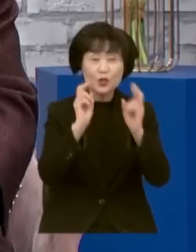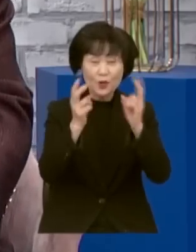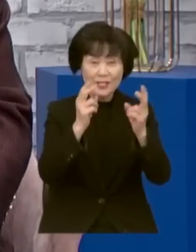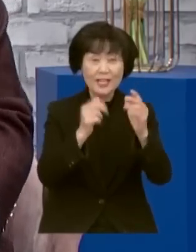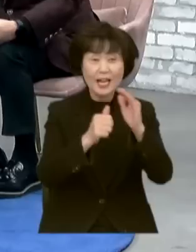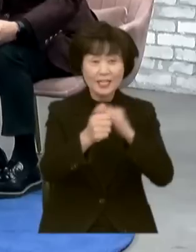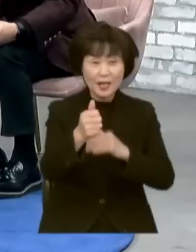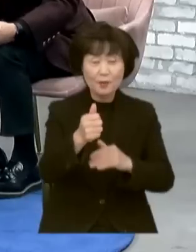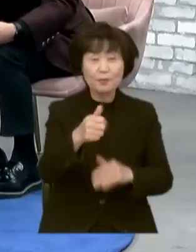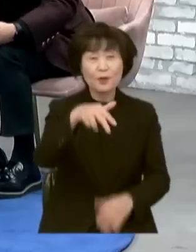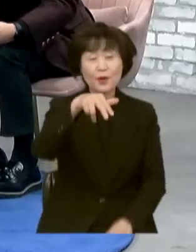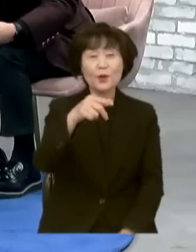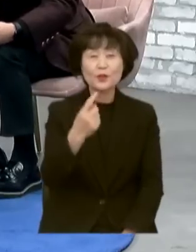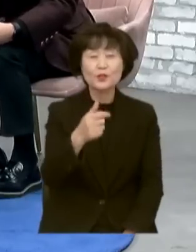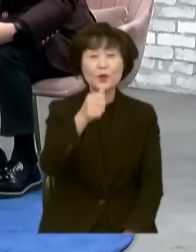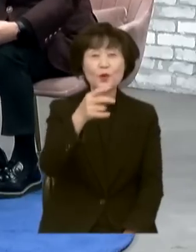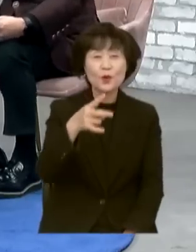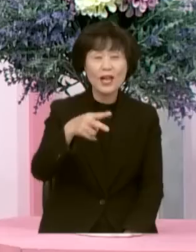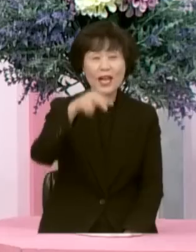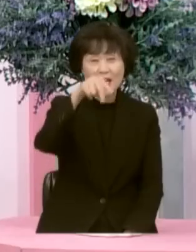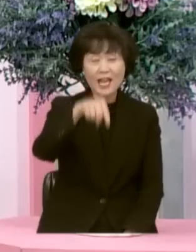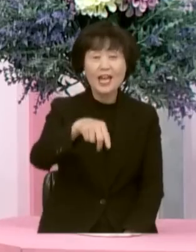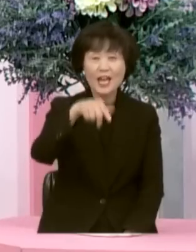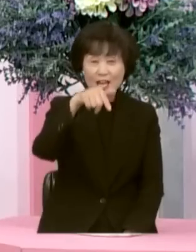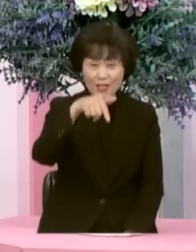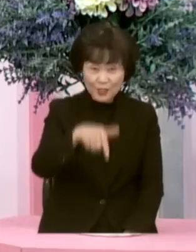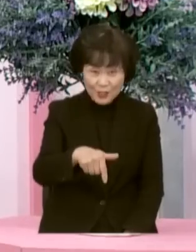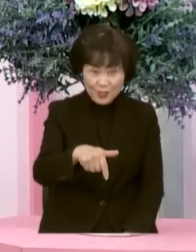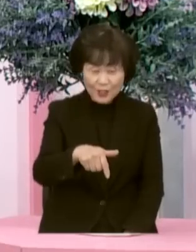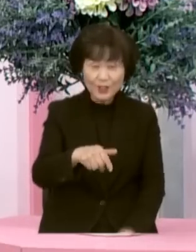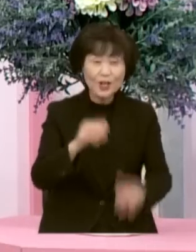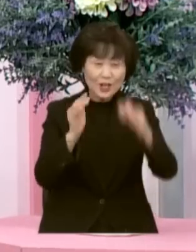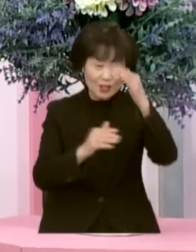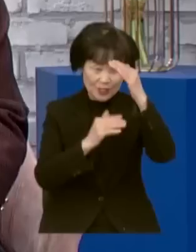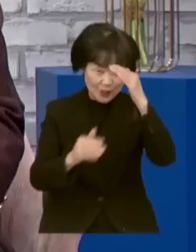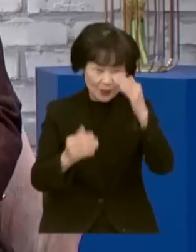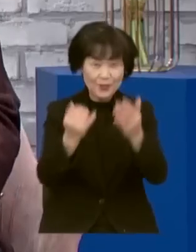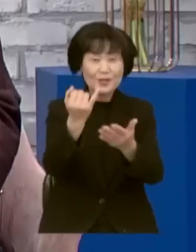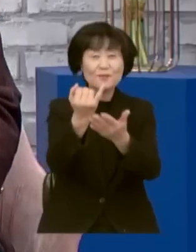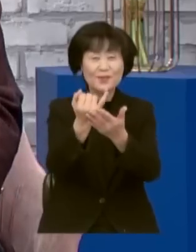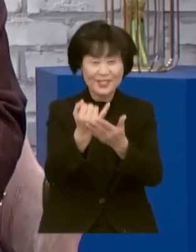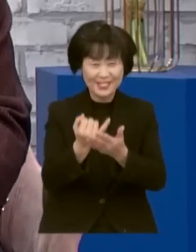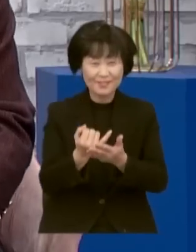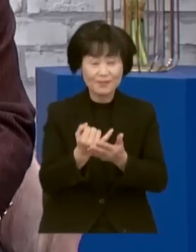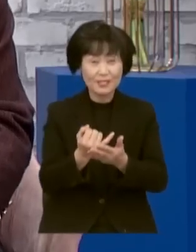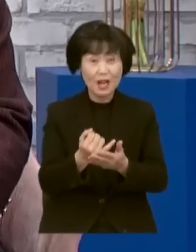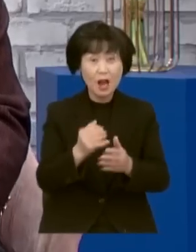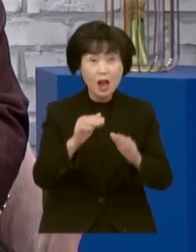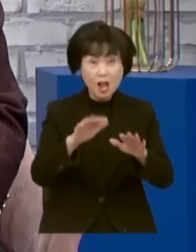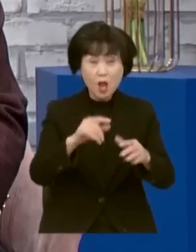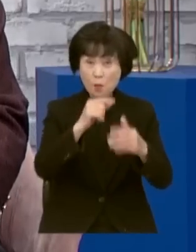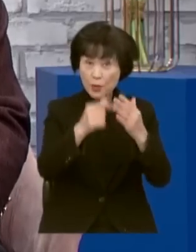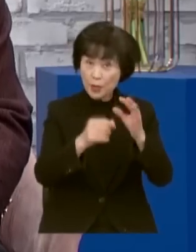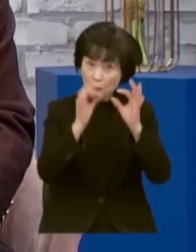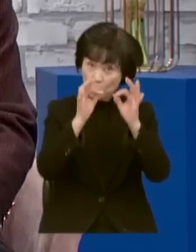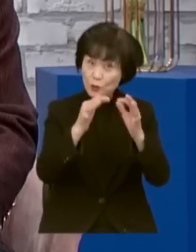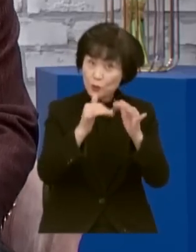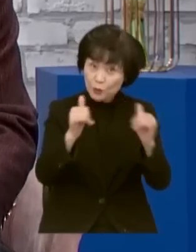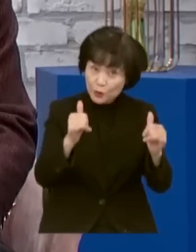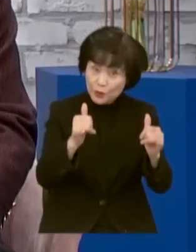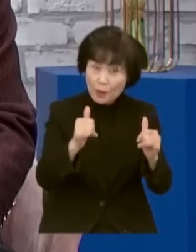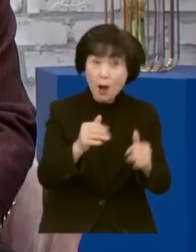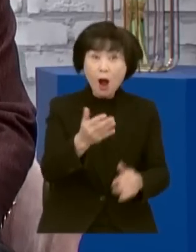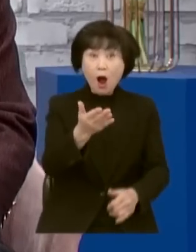모십니다. 반갑습니다. 안녕하세요. 안녕하세요. 네. 내가 매일 기쁘게 애청자분들이라면 어?